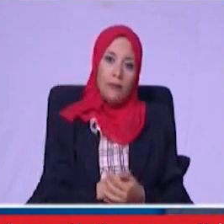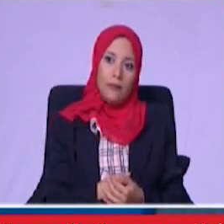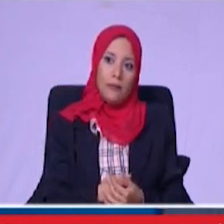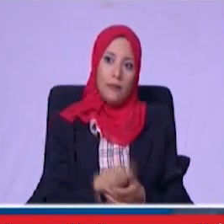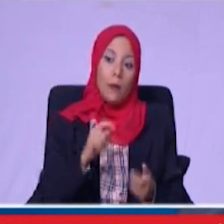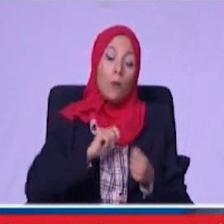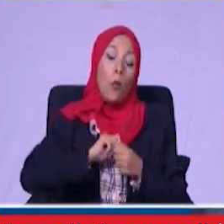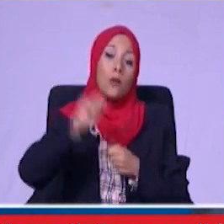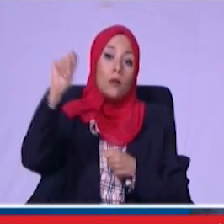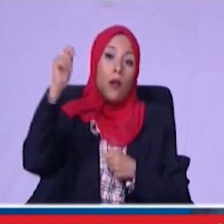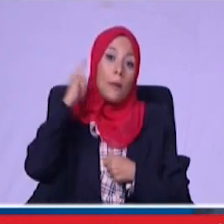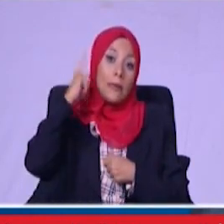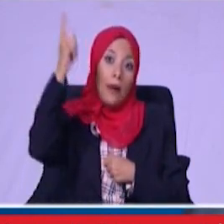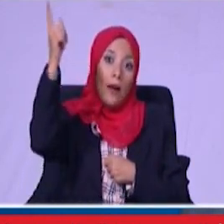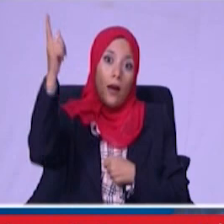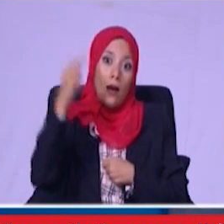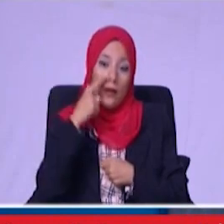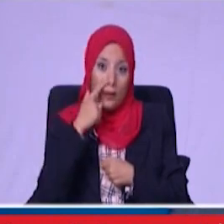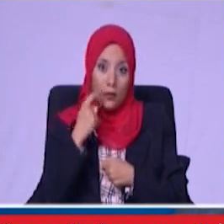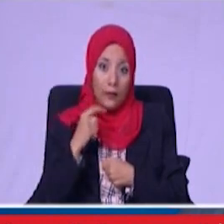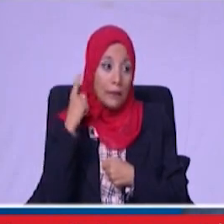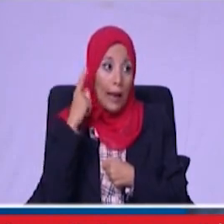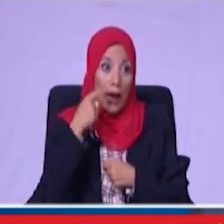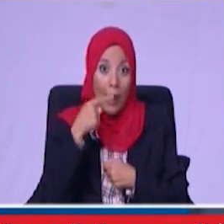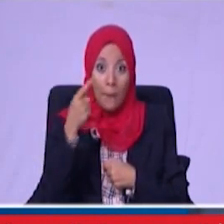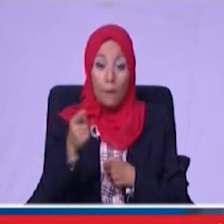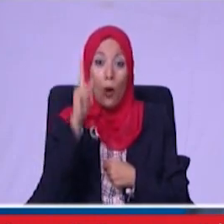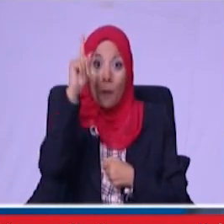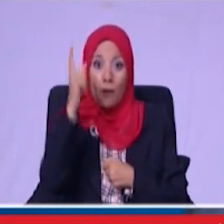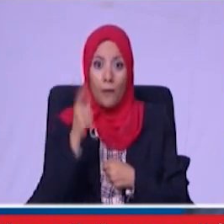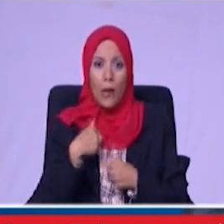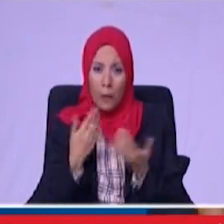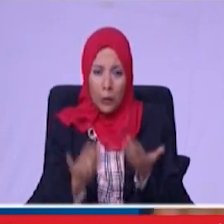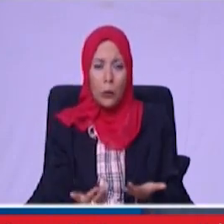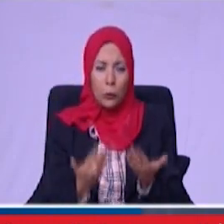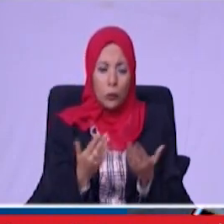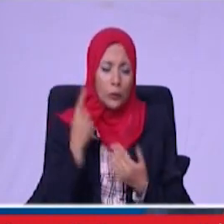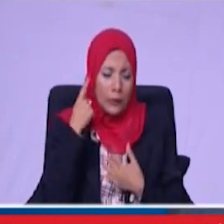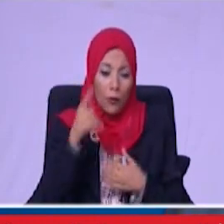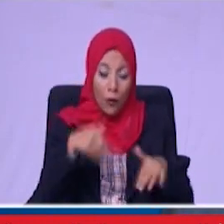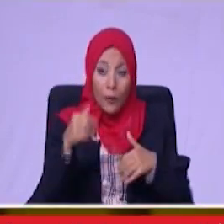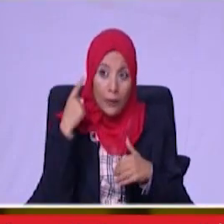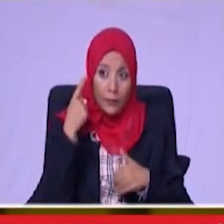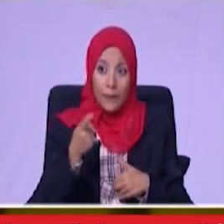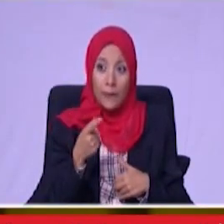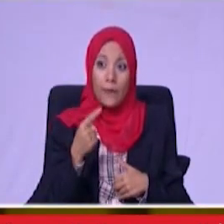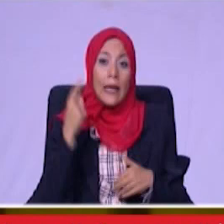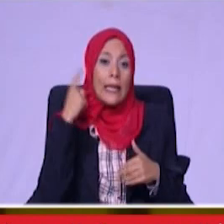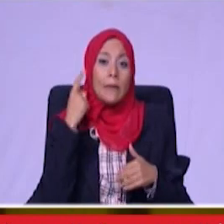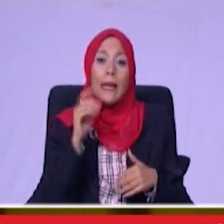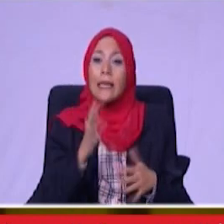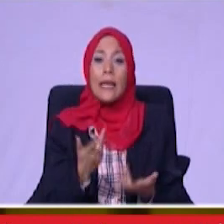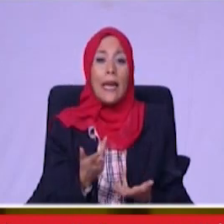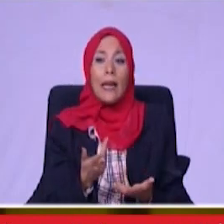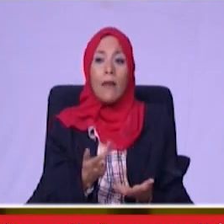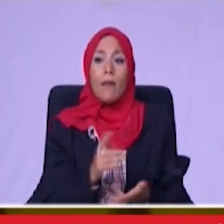توصل له الكلام ويسمعني ويسمعني وانا هنا اسمعك ازاي ما احنا قلنا انا